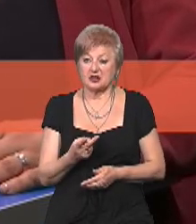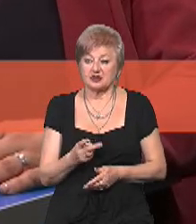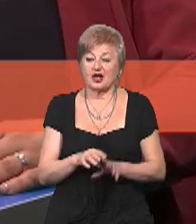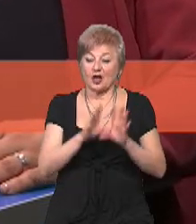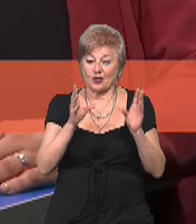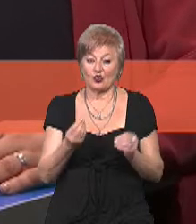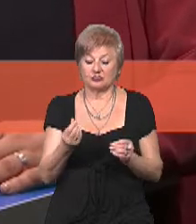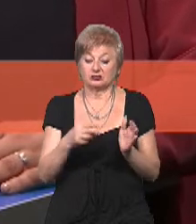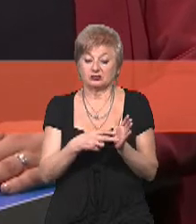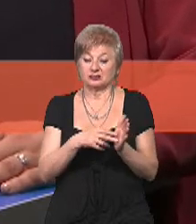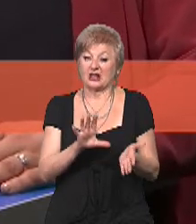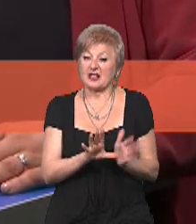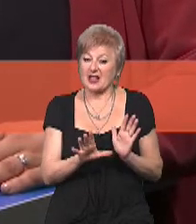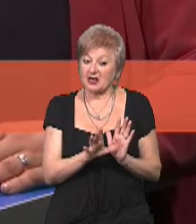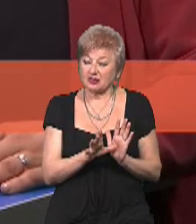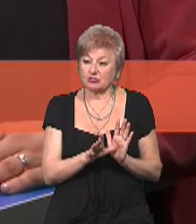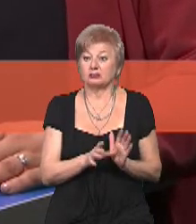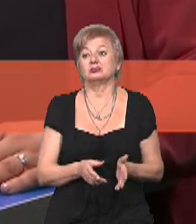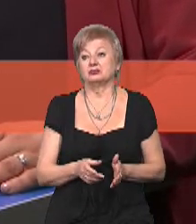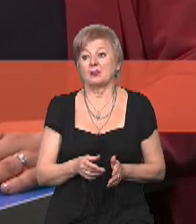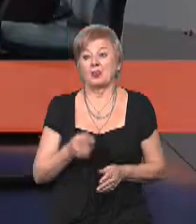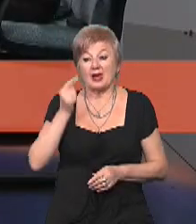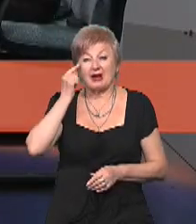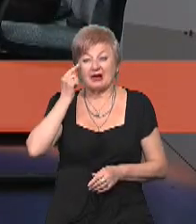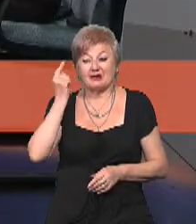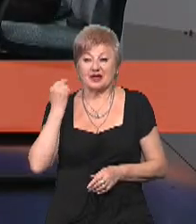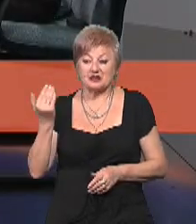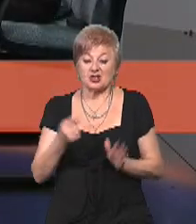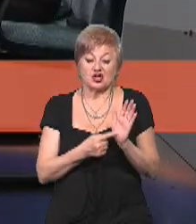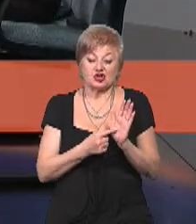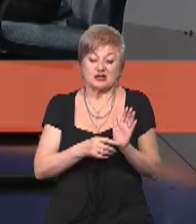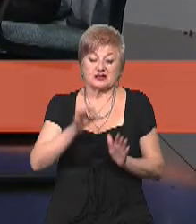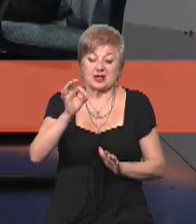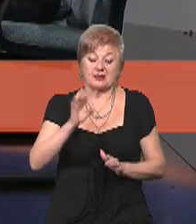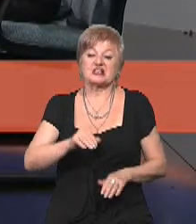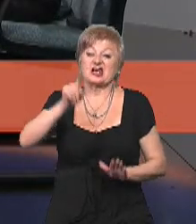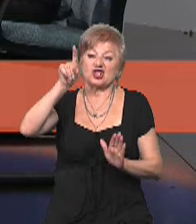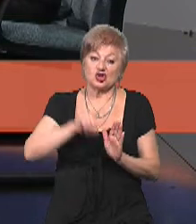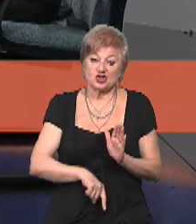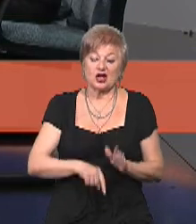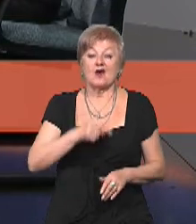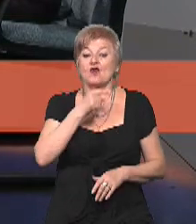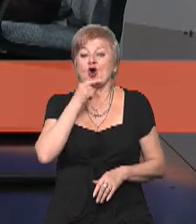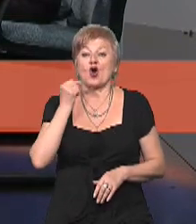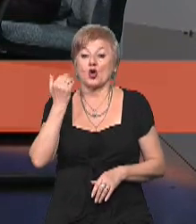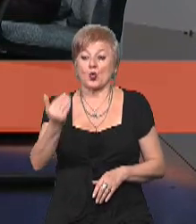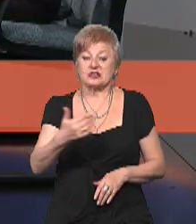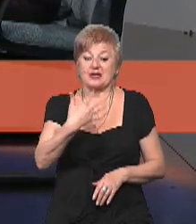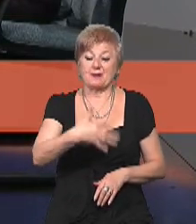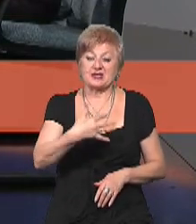цену электроэнергии, то в Казахстане она на 60% дешевле. В России это